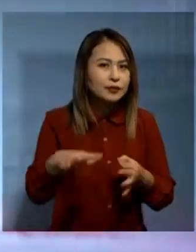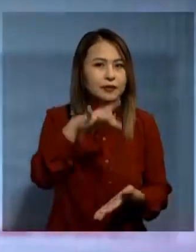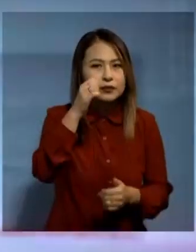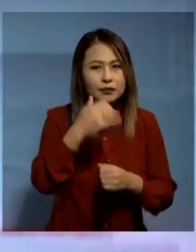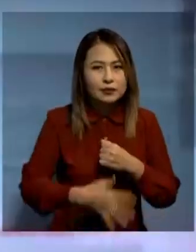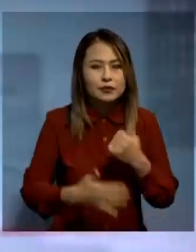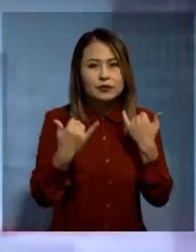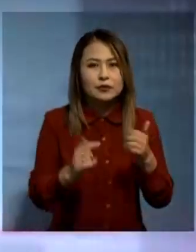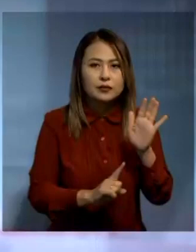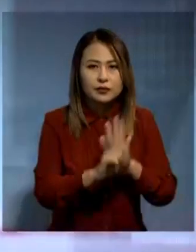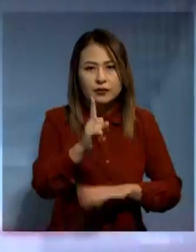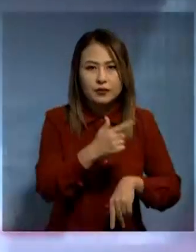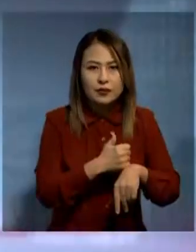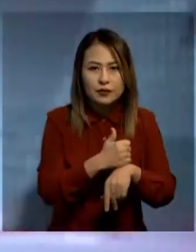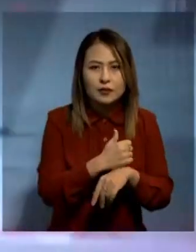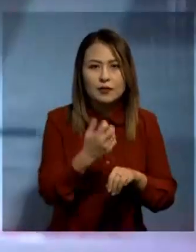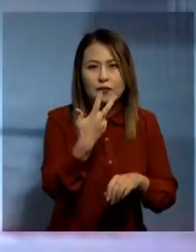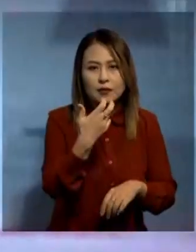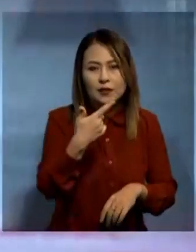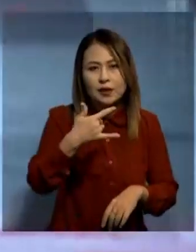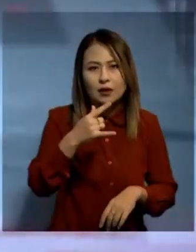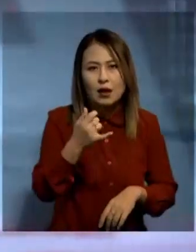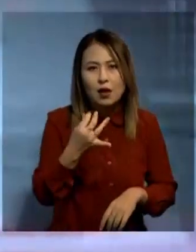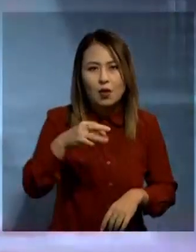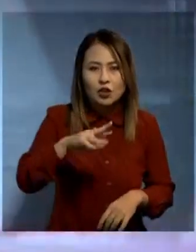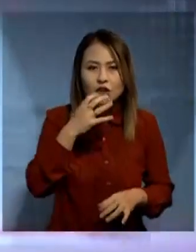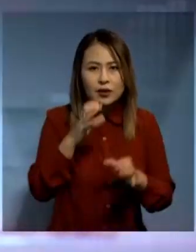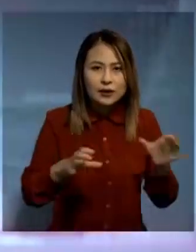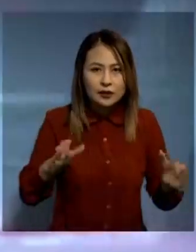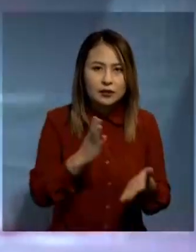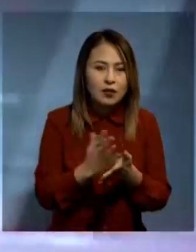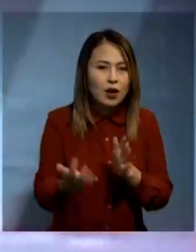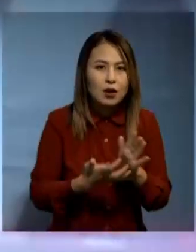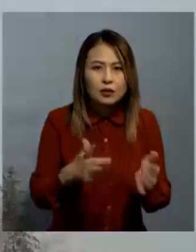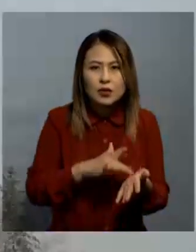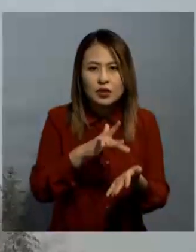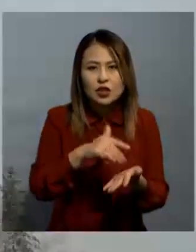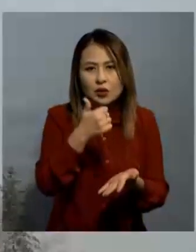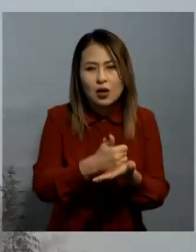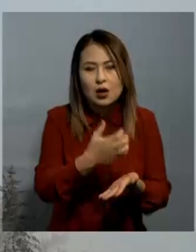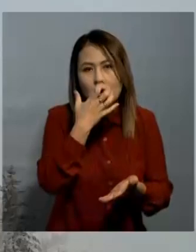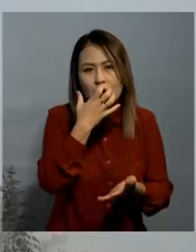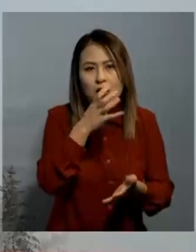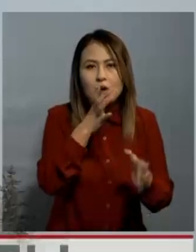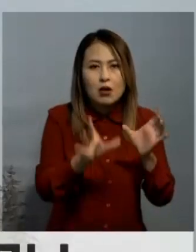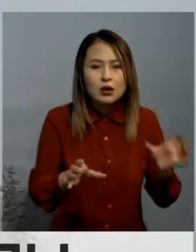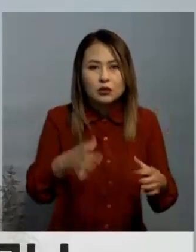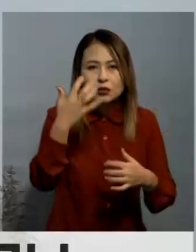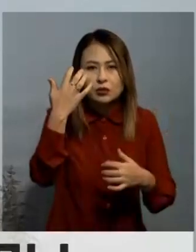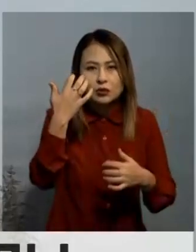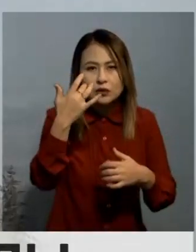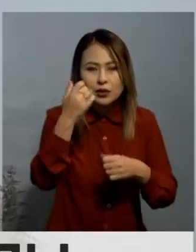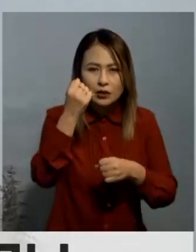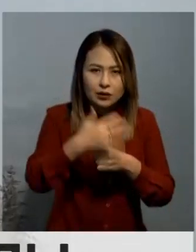облысының орталығына қазірдің өзінде сағатына 300 гигакалория жылу энергиясы жеткіліксіз. Қаланың басты жылу электр орталығында